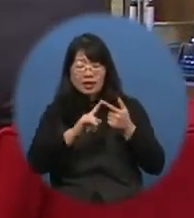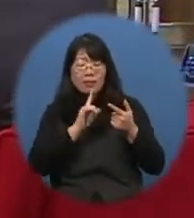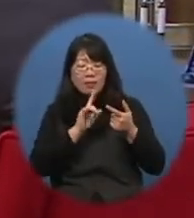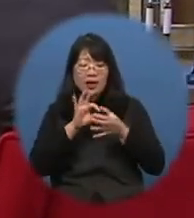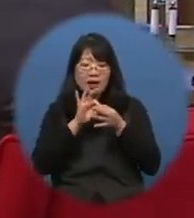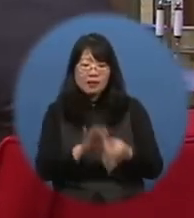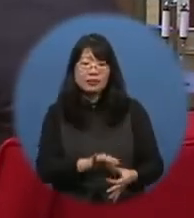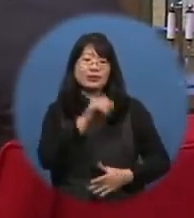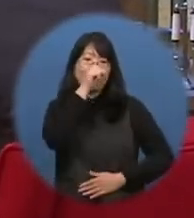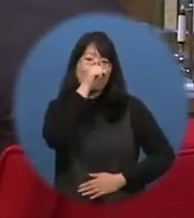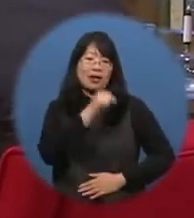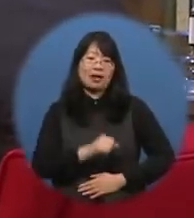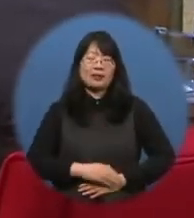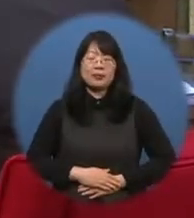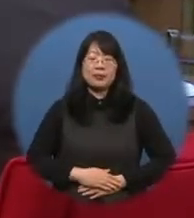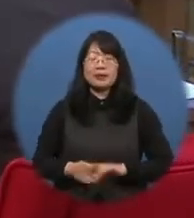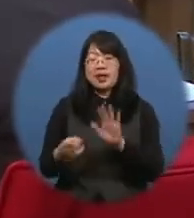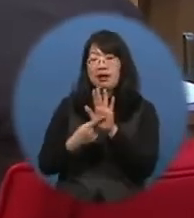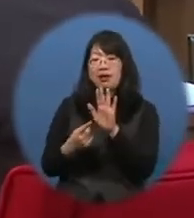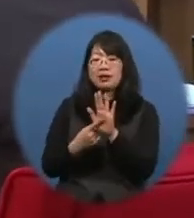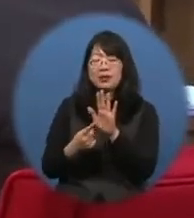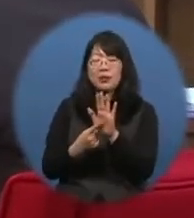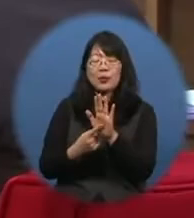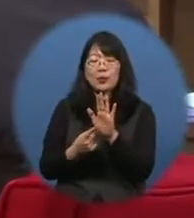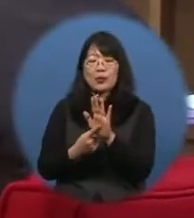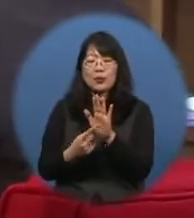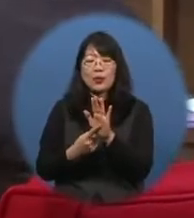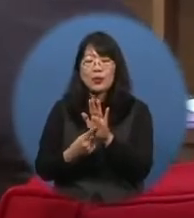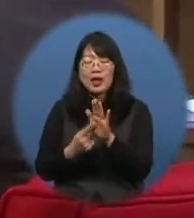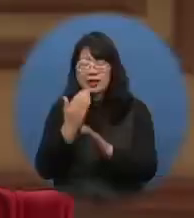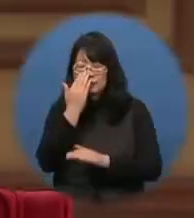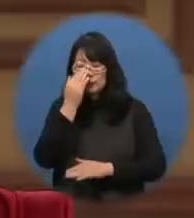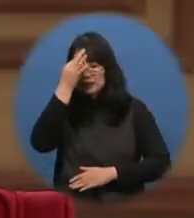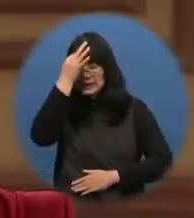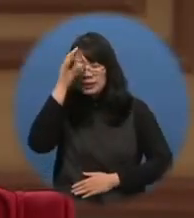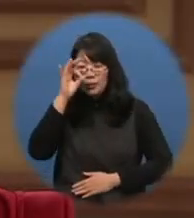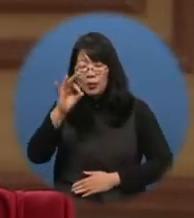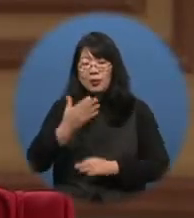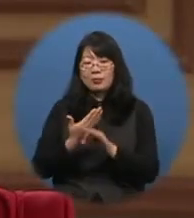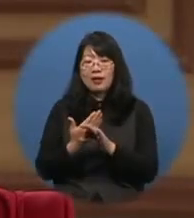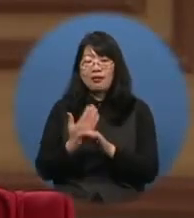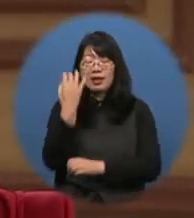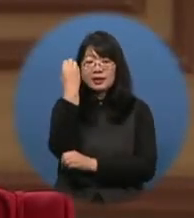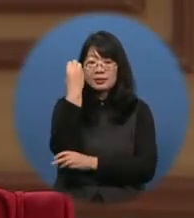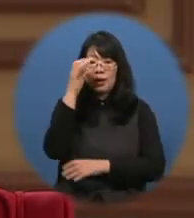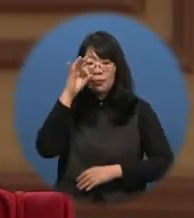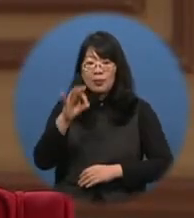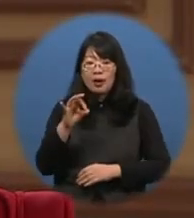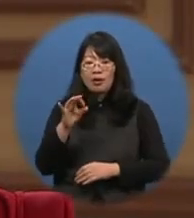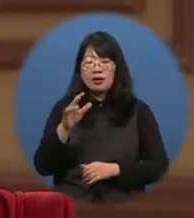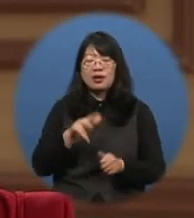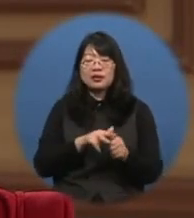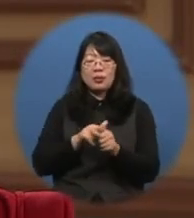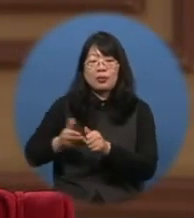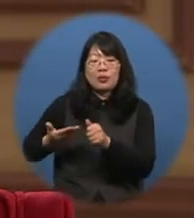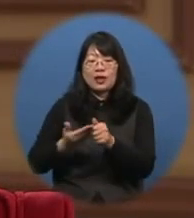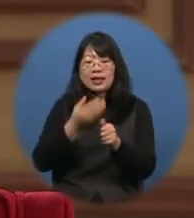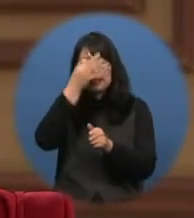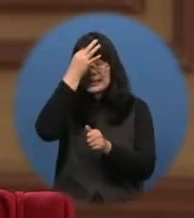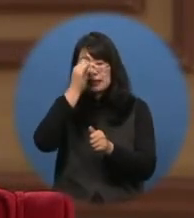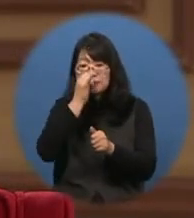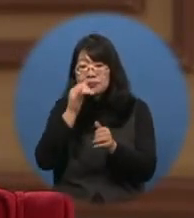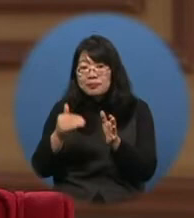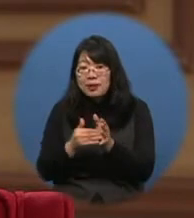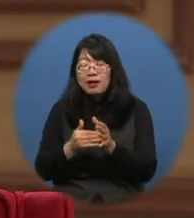좀 이어갔으면 좋겠는데. 네. 광고의 순기능이라고 그럴 것 같으면 기본적으로는 정보 제공 기능이